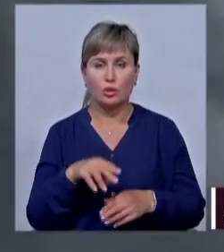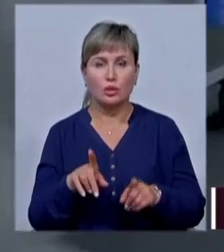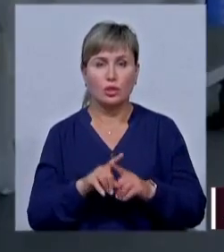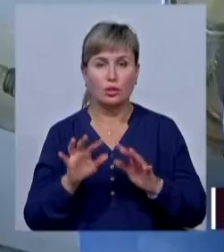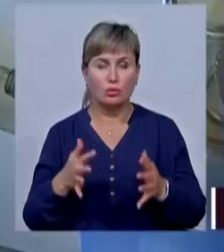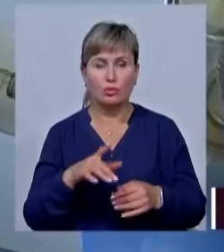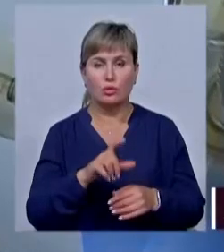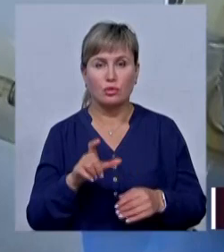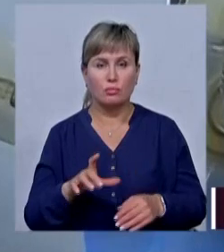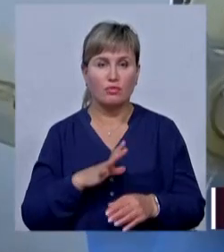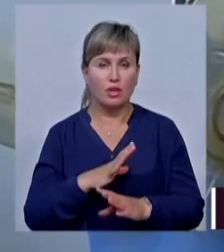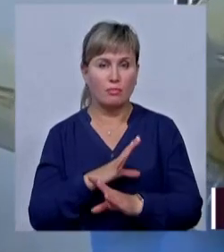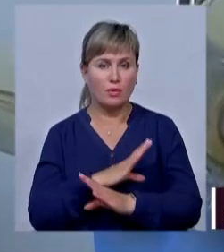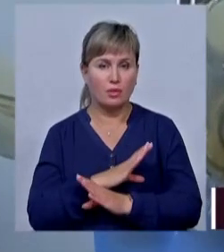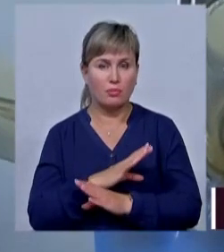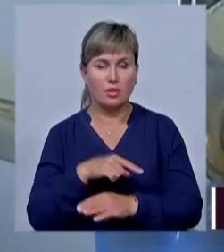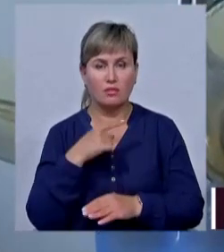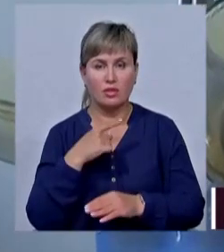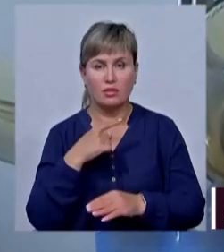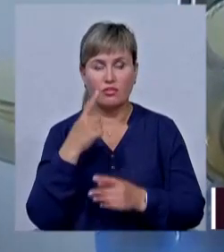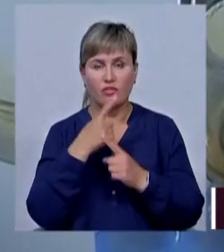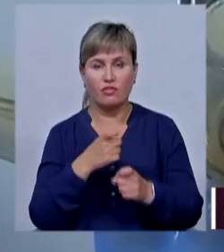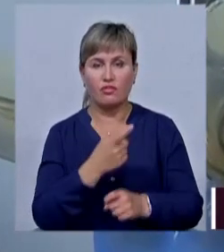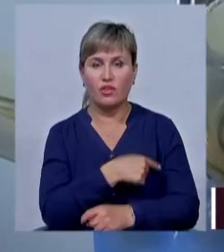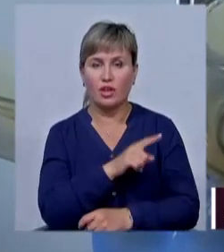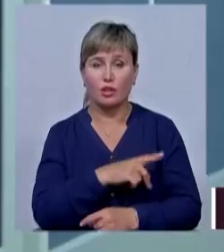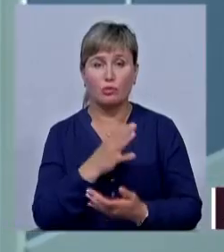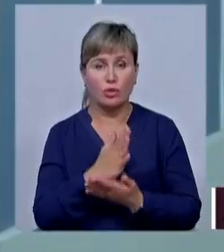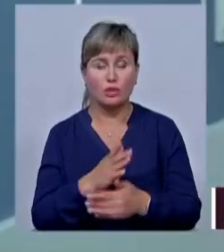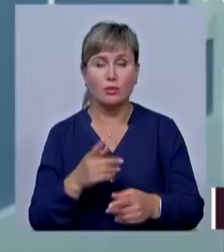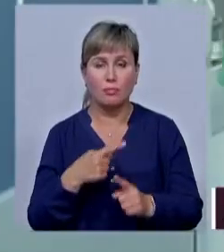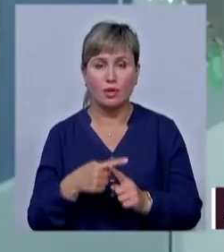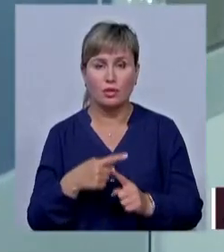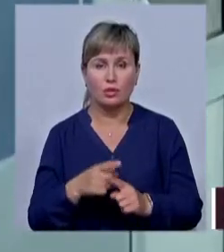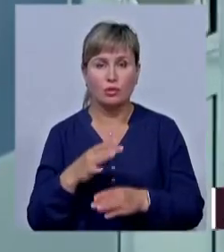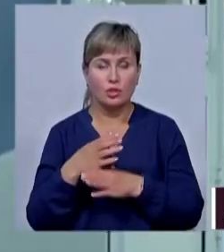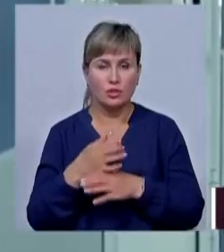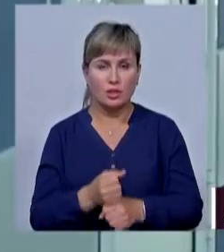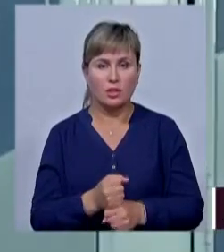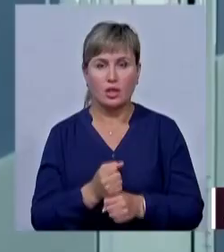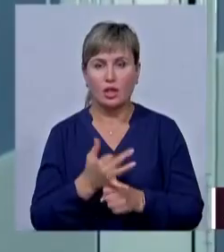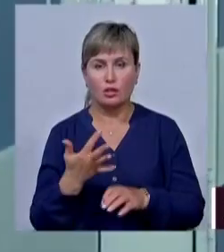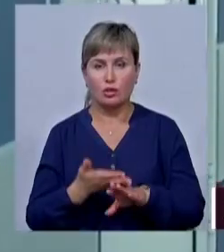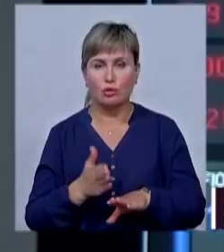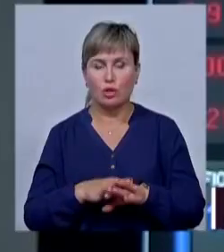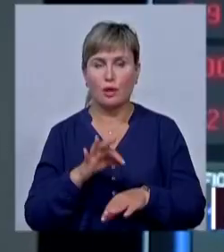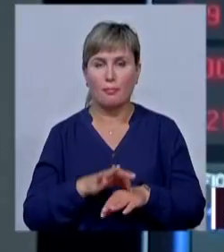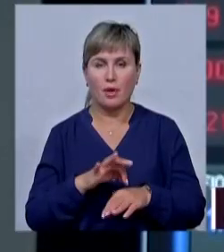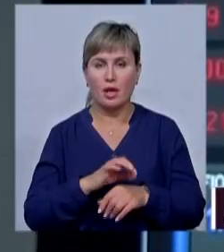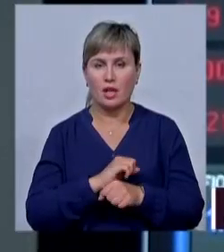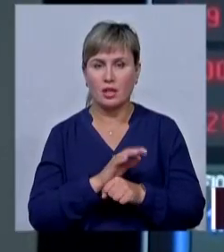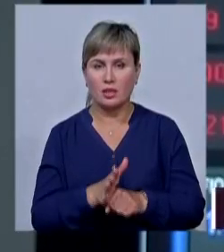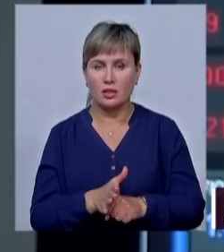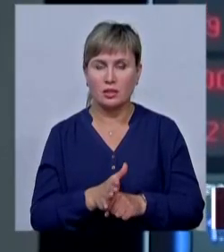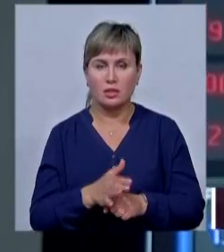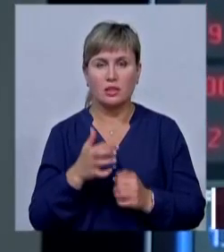случаях пациент погибает, заключил врач. Но есть и положительная тенденция. Значительно сократилось количество тяжелобольных COVID-19